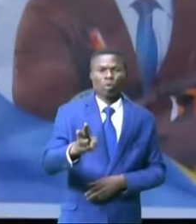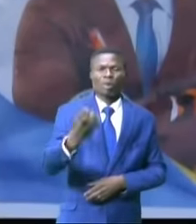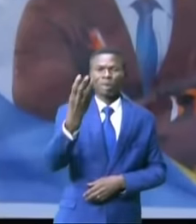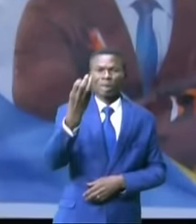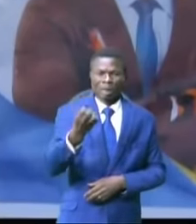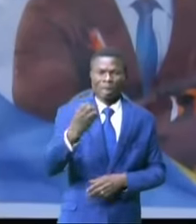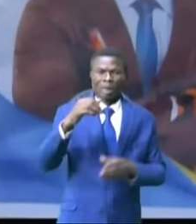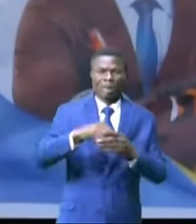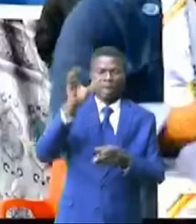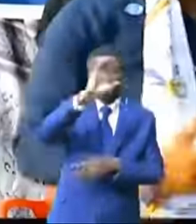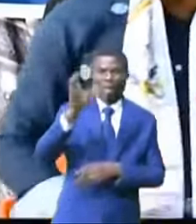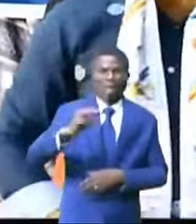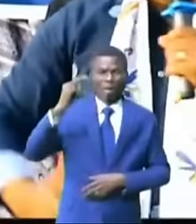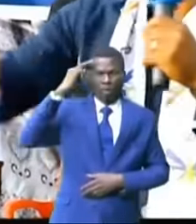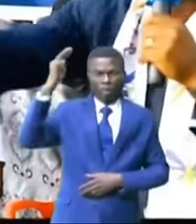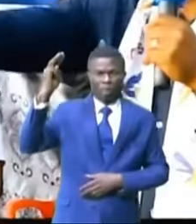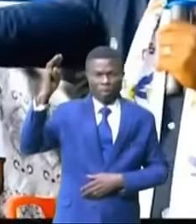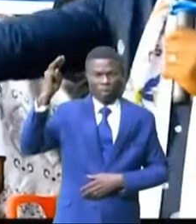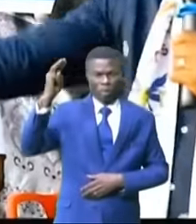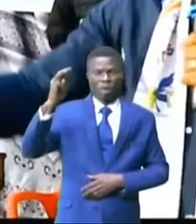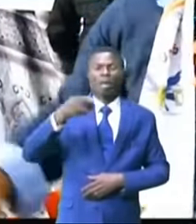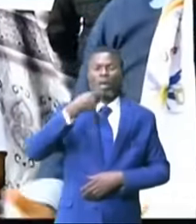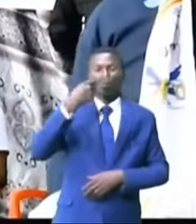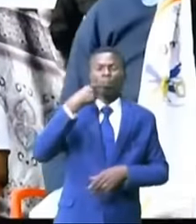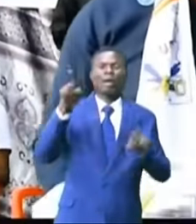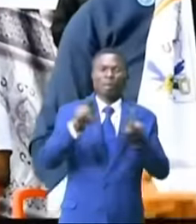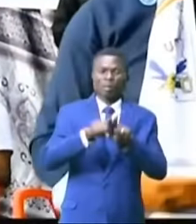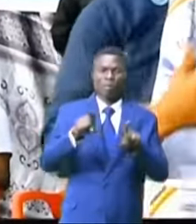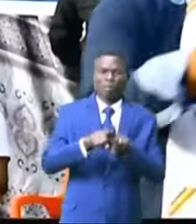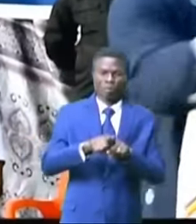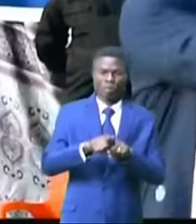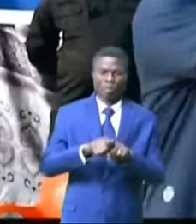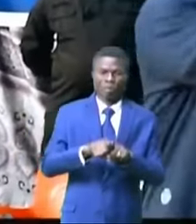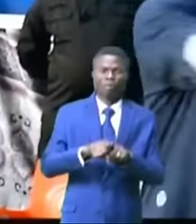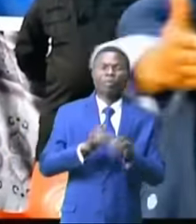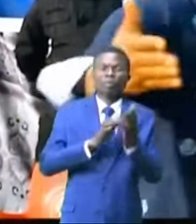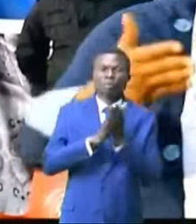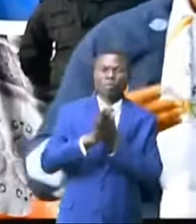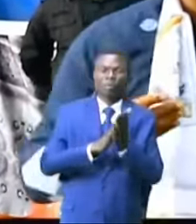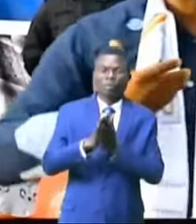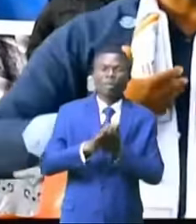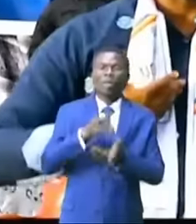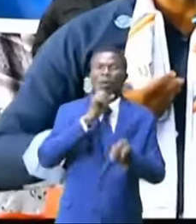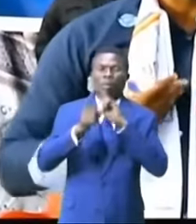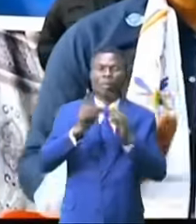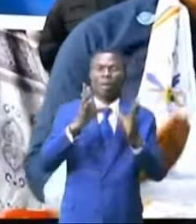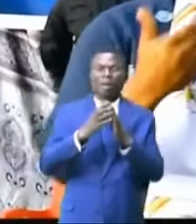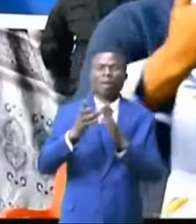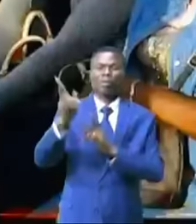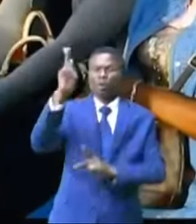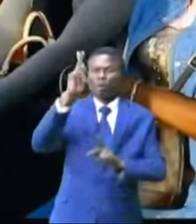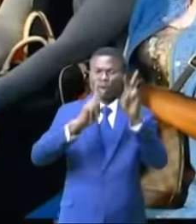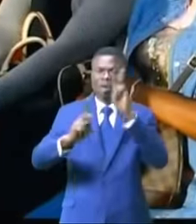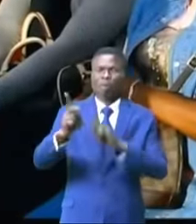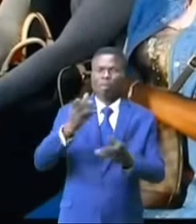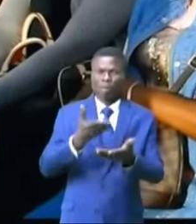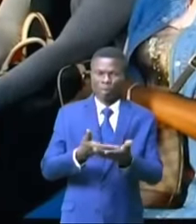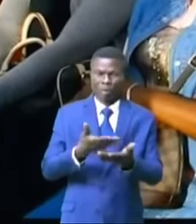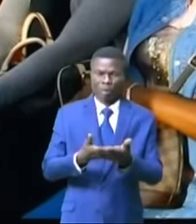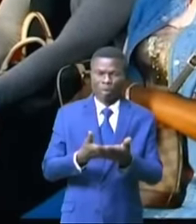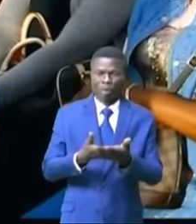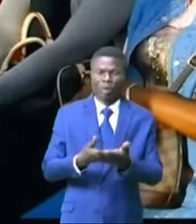de Mongafula est passé par le même exercice. Celui qui consiste à échanger avec les cellules de base